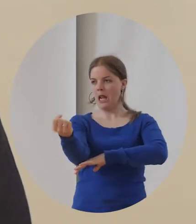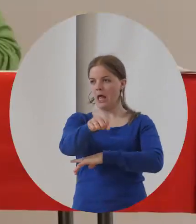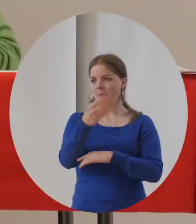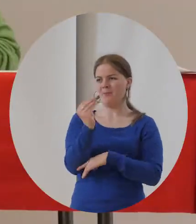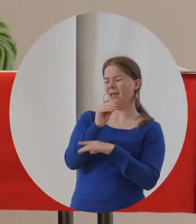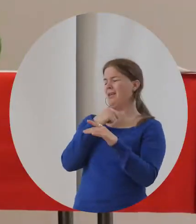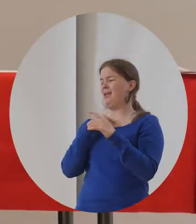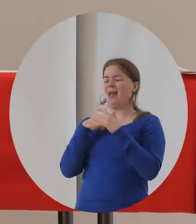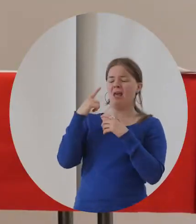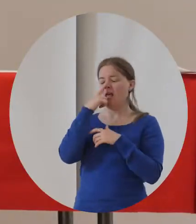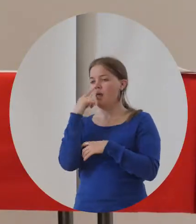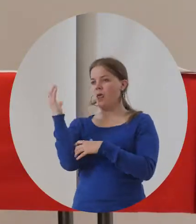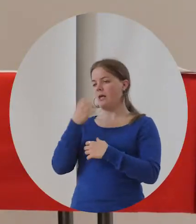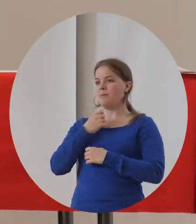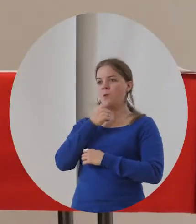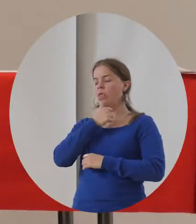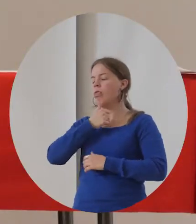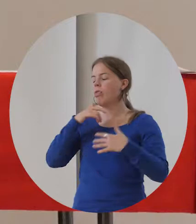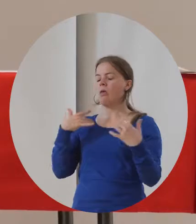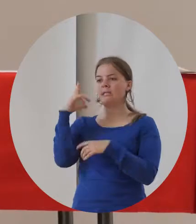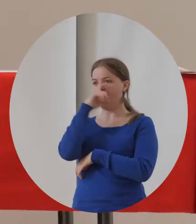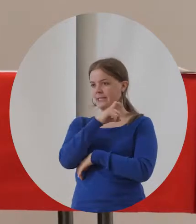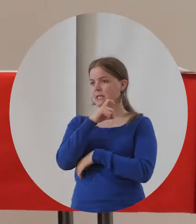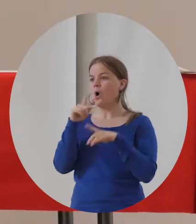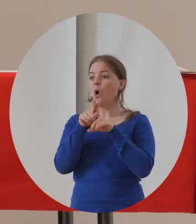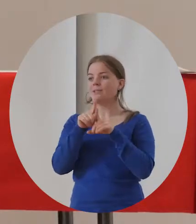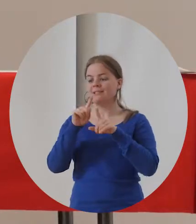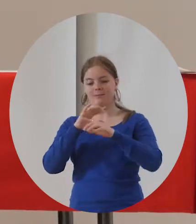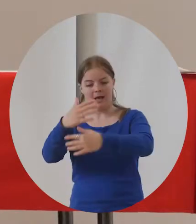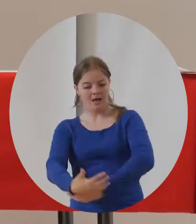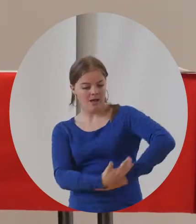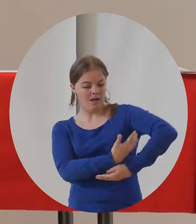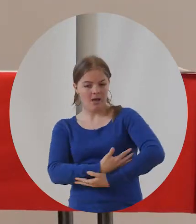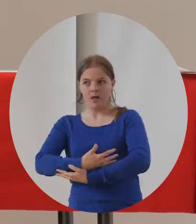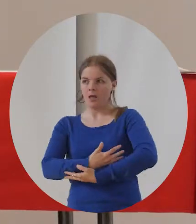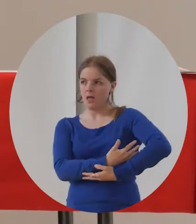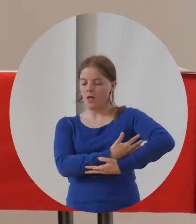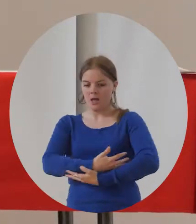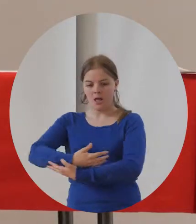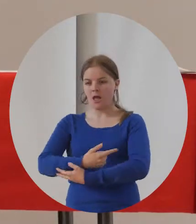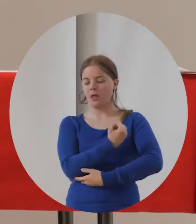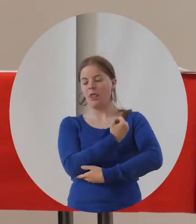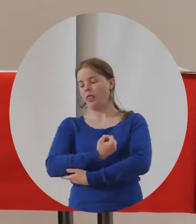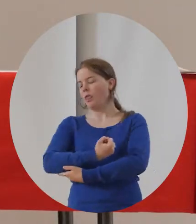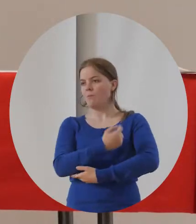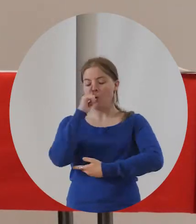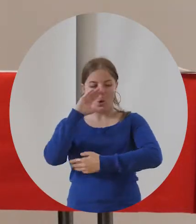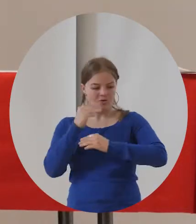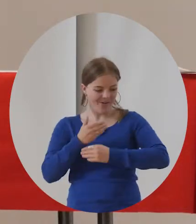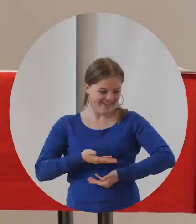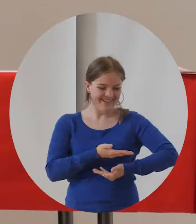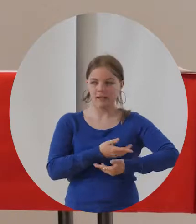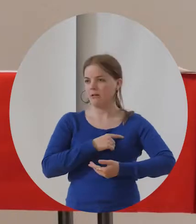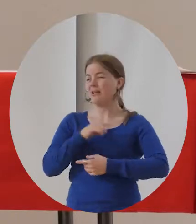exemple, et puis qui vont mal supporter le fait d'être dans les bras des parents, d'être bercés avant l'endormissement,